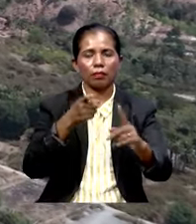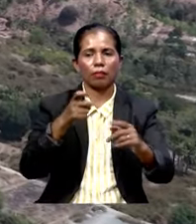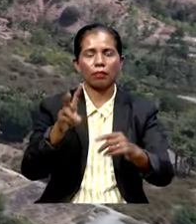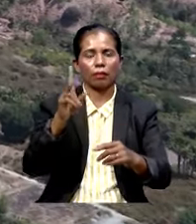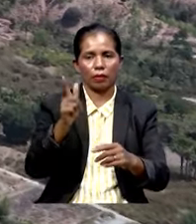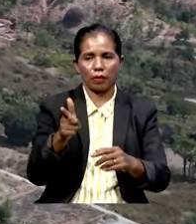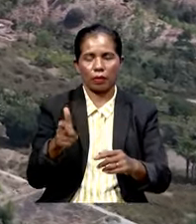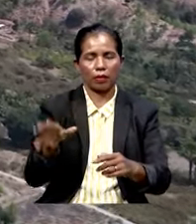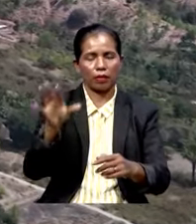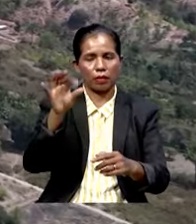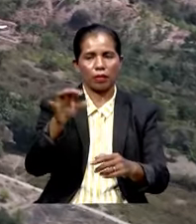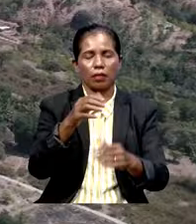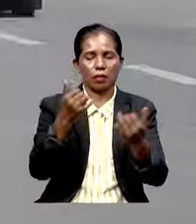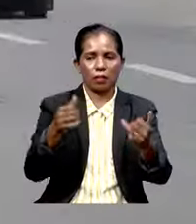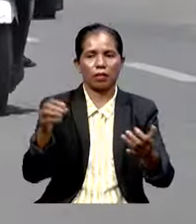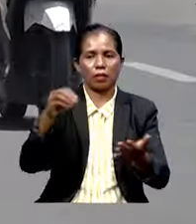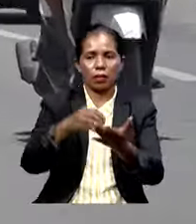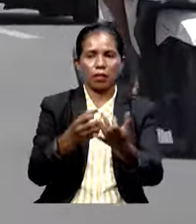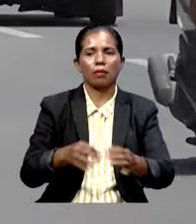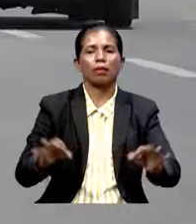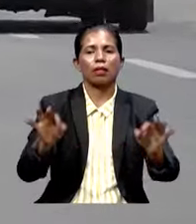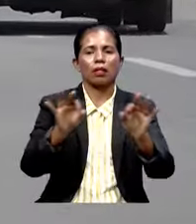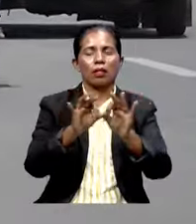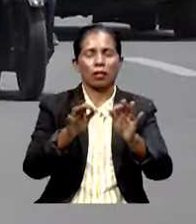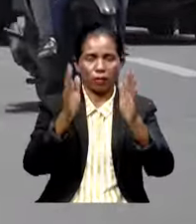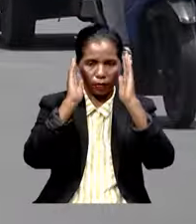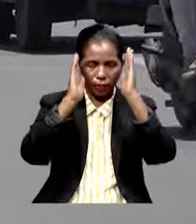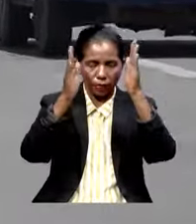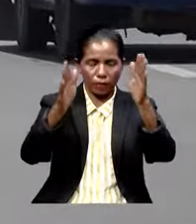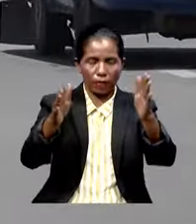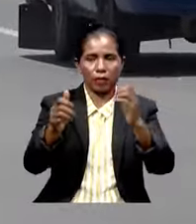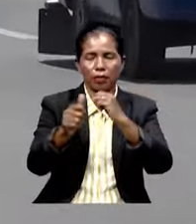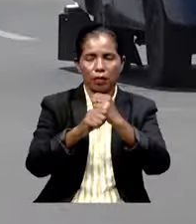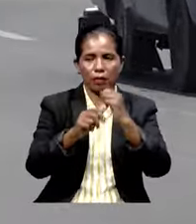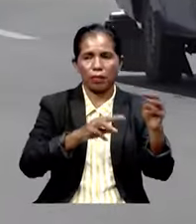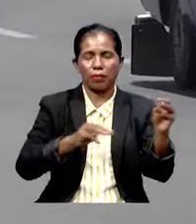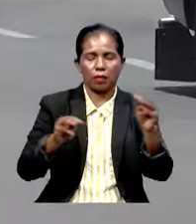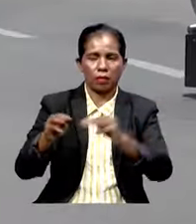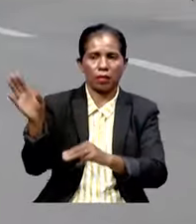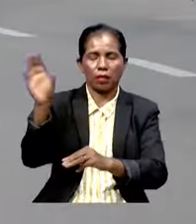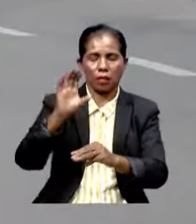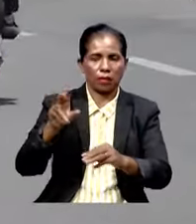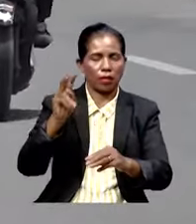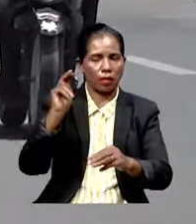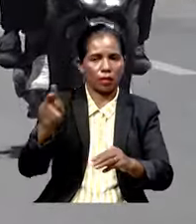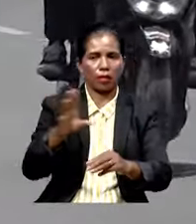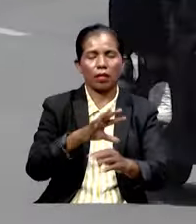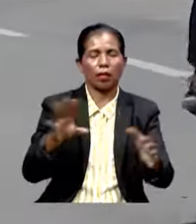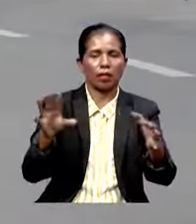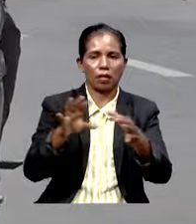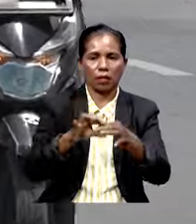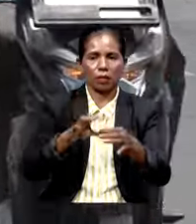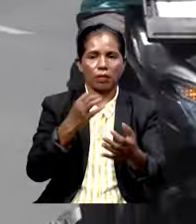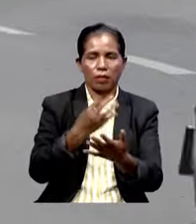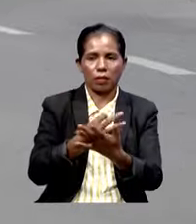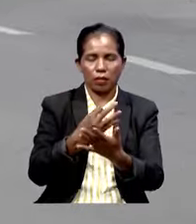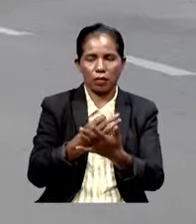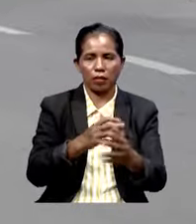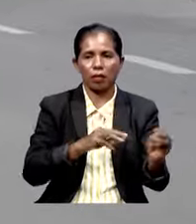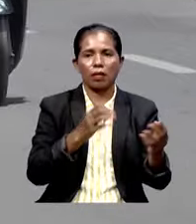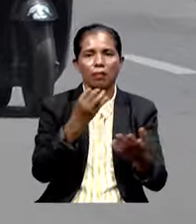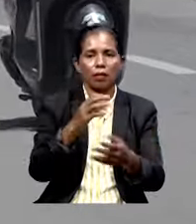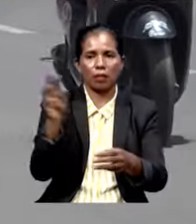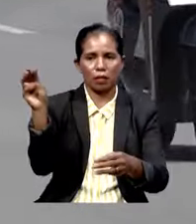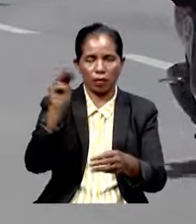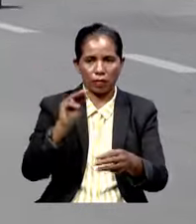ruanolo resinsiane tau importansia mak fokus basaun ba mudansa klimatike nian nebe liga liu borsamento ba klimatike